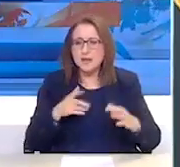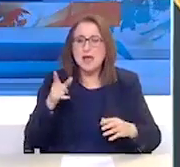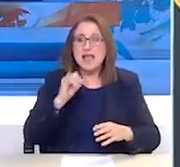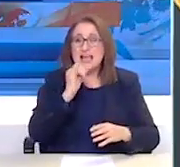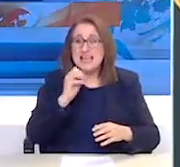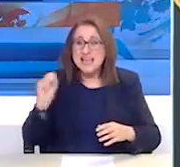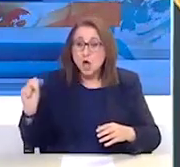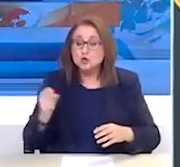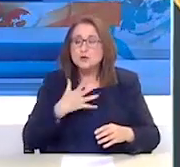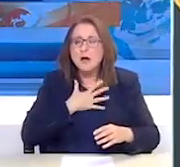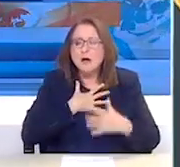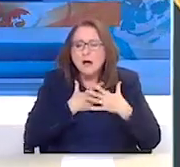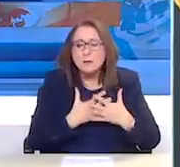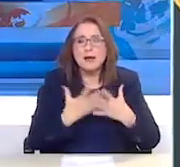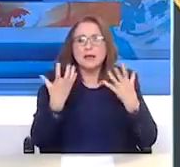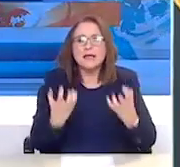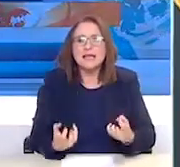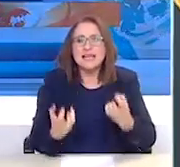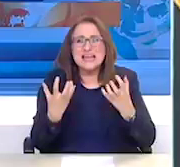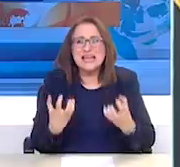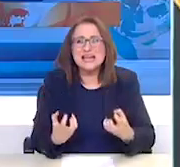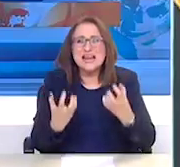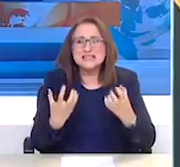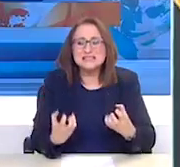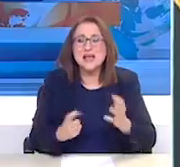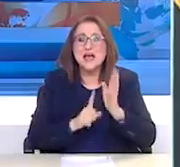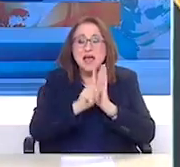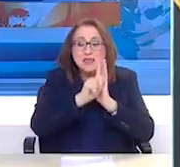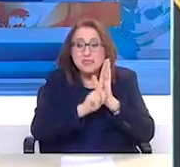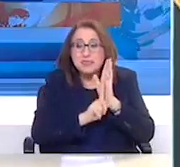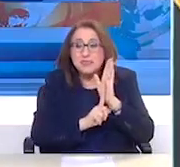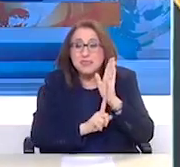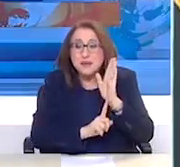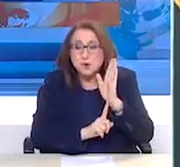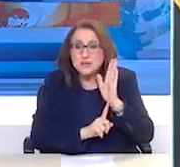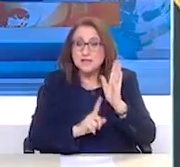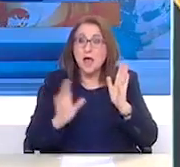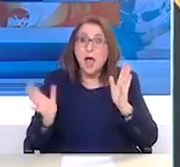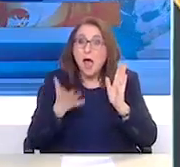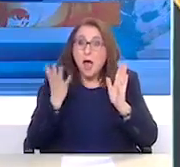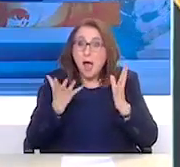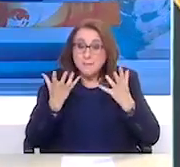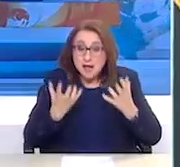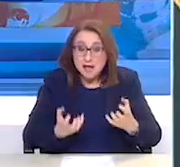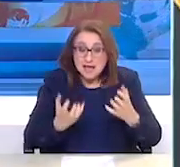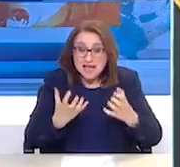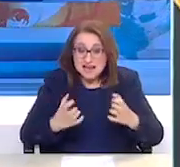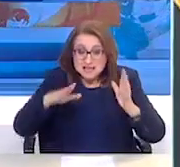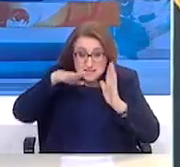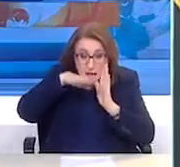θερμοκρασίας, οι οποίες τον ευνοούν, και μερικές ειδικές συνθήκες θερμοκρασίας και υγρασίας, οι οποίες είναι αποτρεπτικές για αυτόν και τον